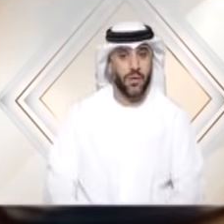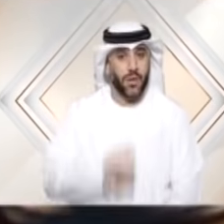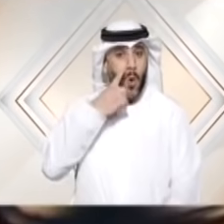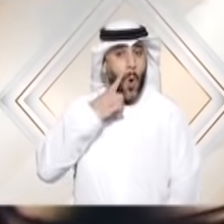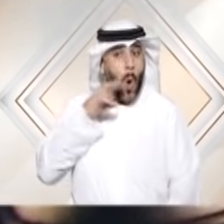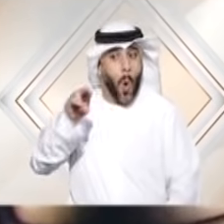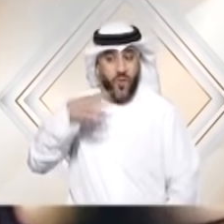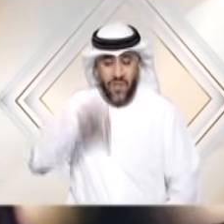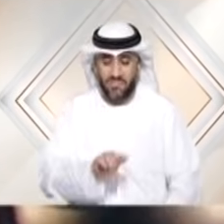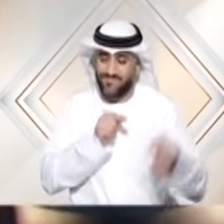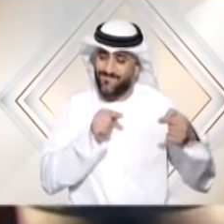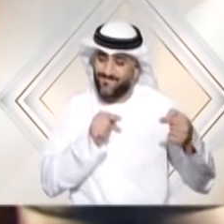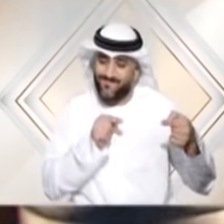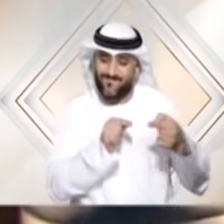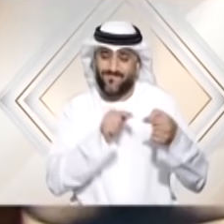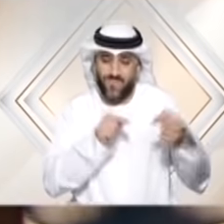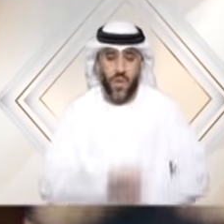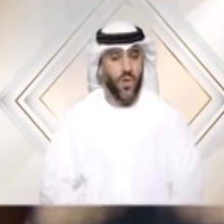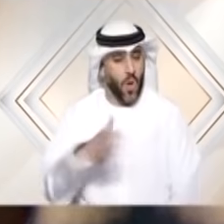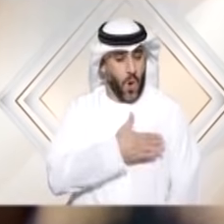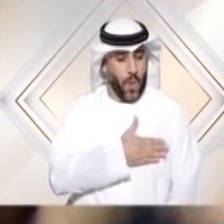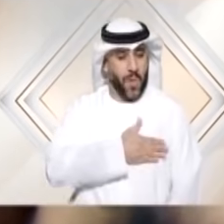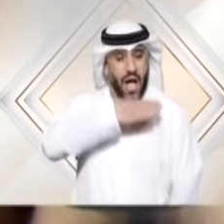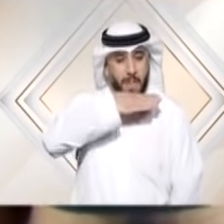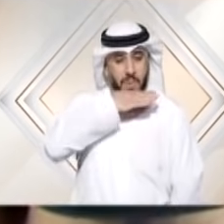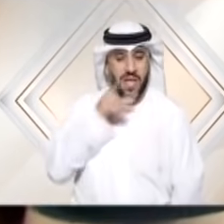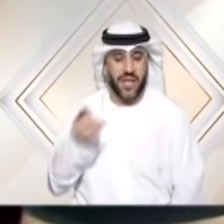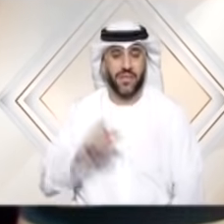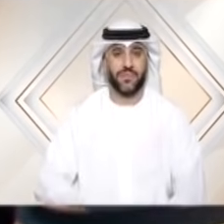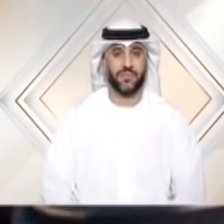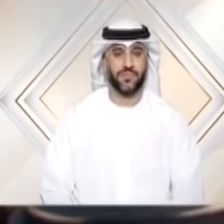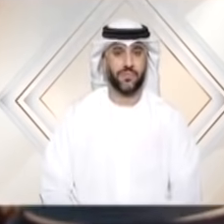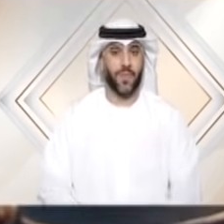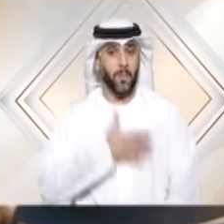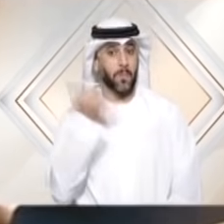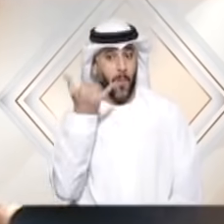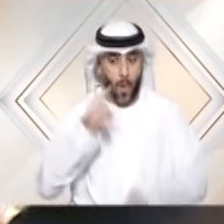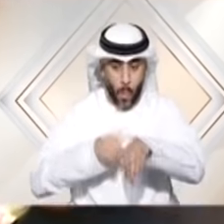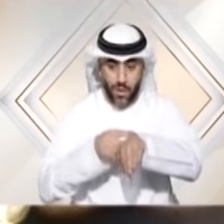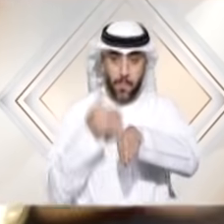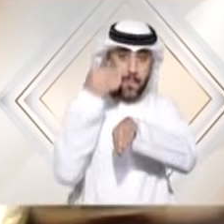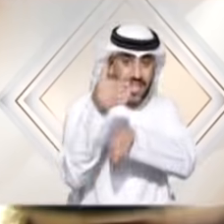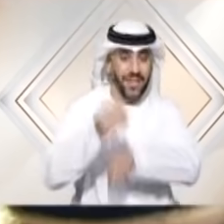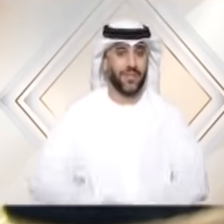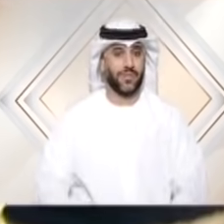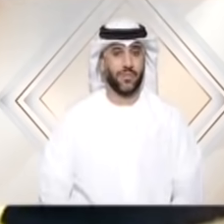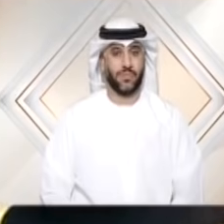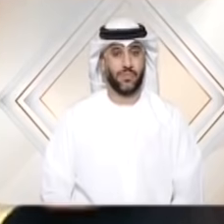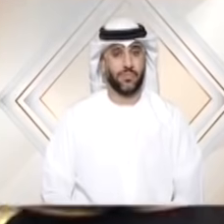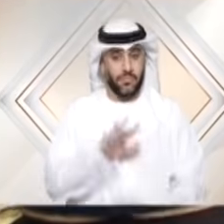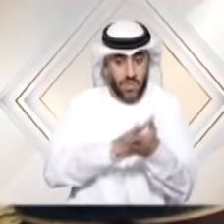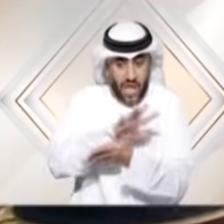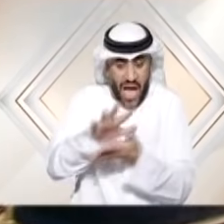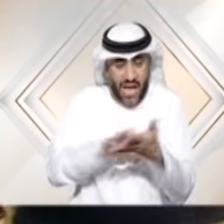أخوي، وأنا علاقتي في أبوي والد وايد طيبة كانت هذيك الأيام. المهم بعد فترة الخلاف بيني